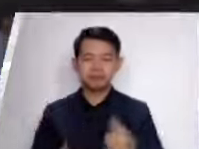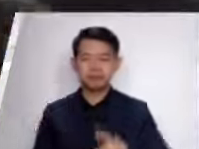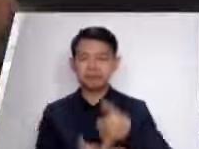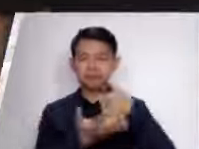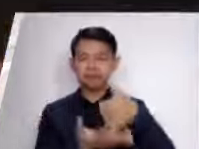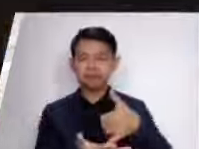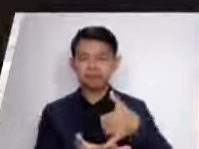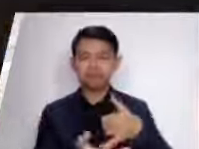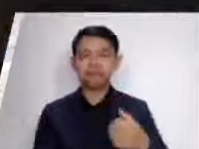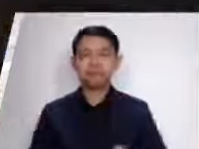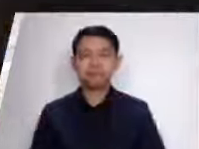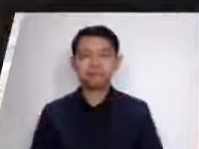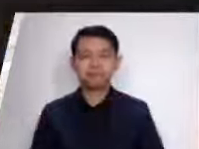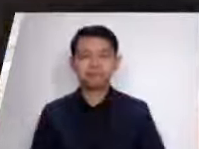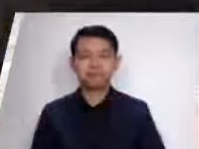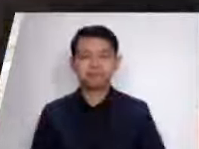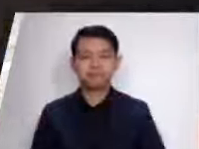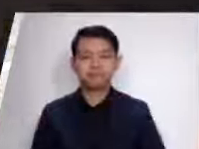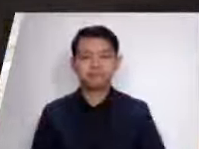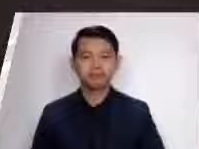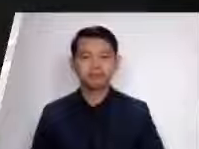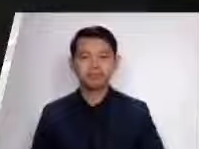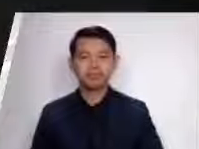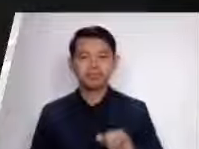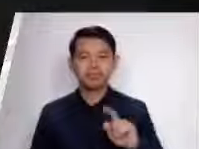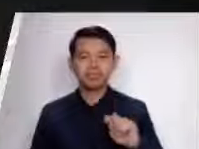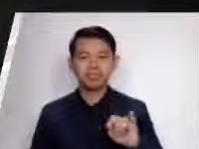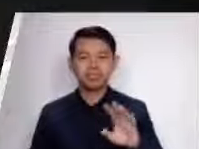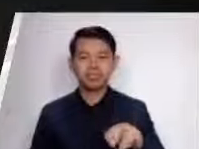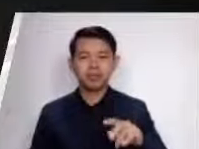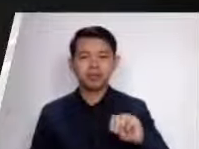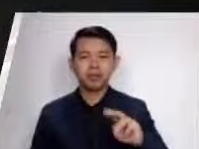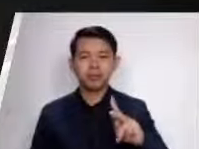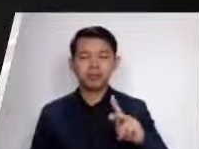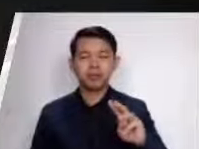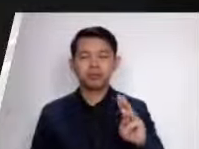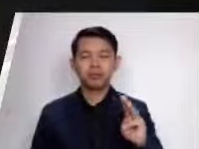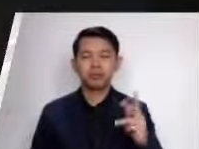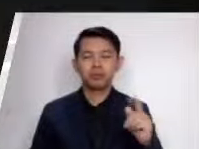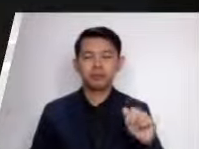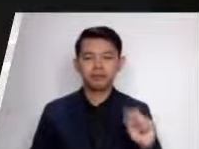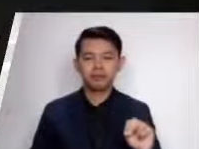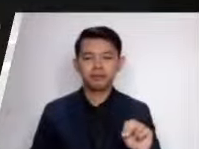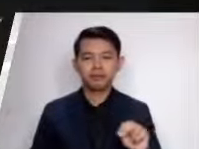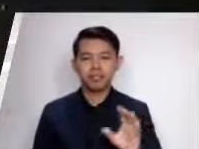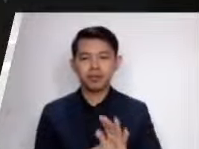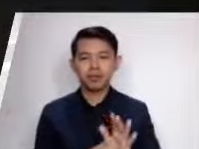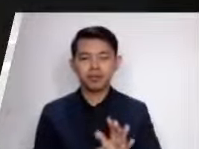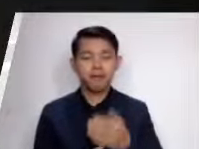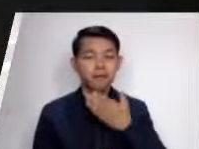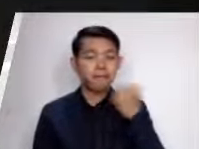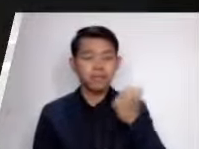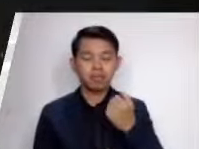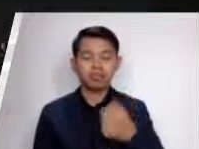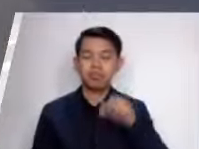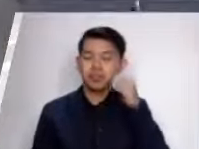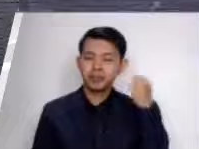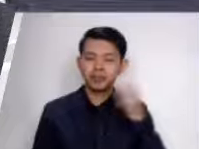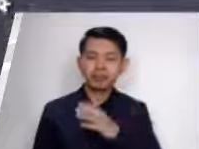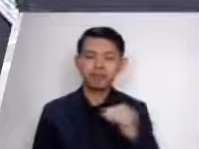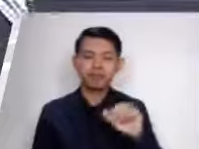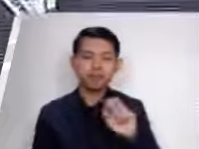ang Jimmy Public Affairs sa mga producer ng pelikulang yan. Nagwagi rin ng Best Sound at Best Animation ng Itim